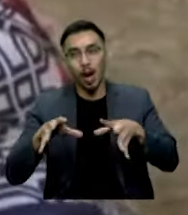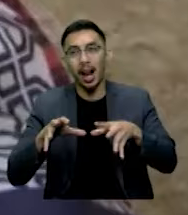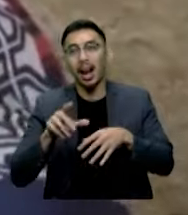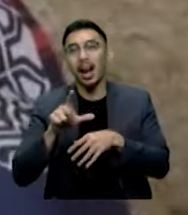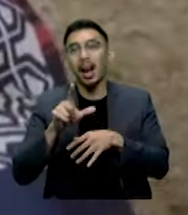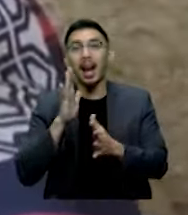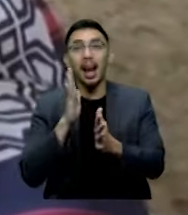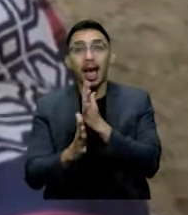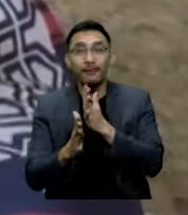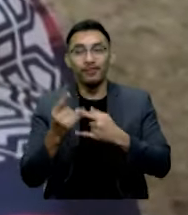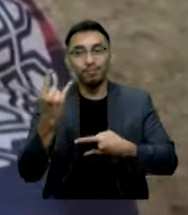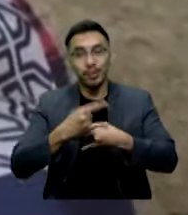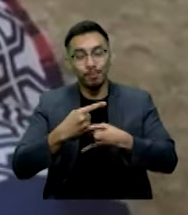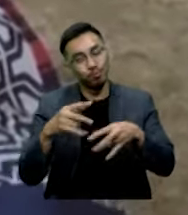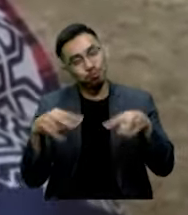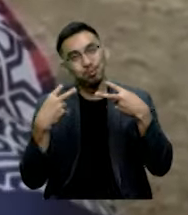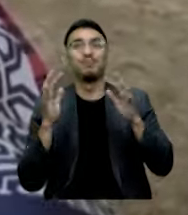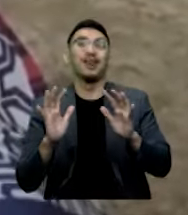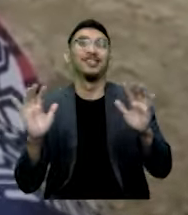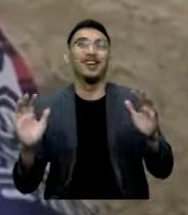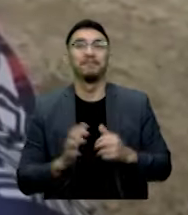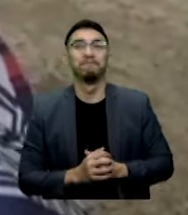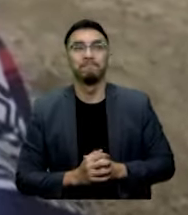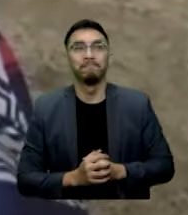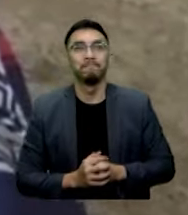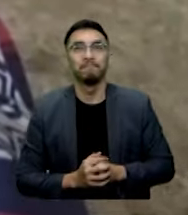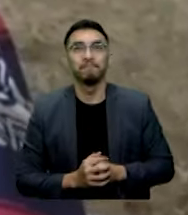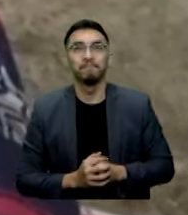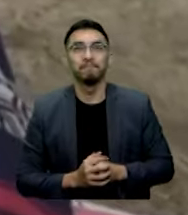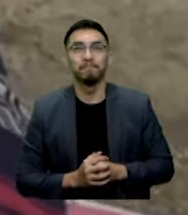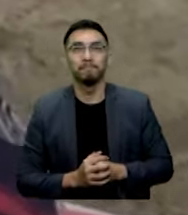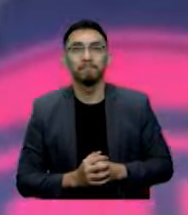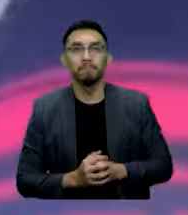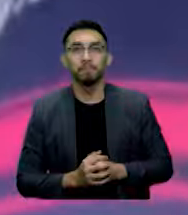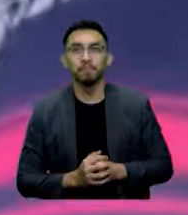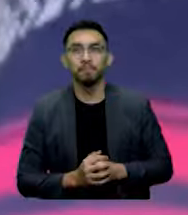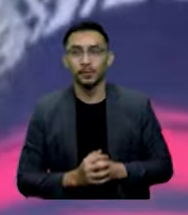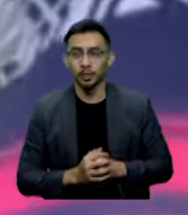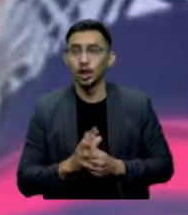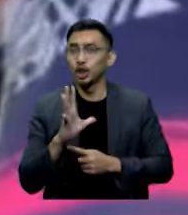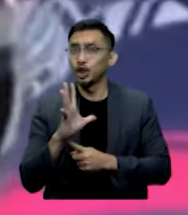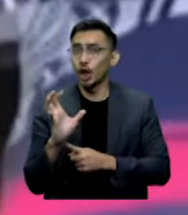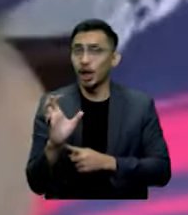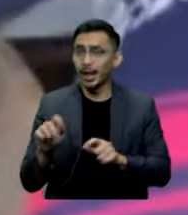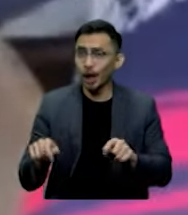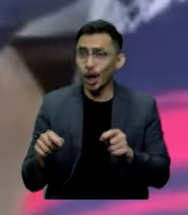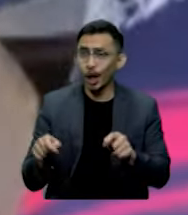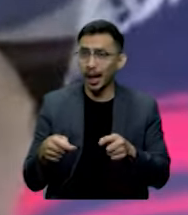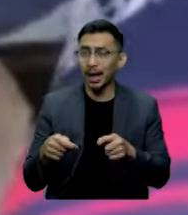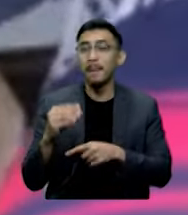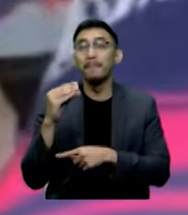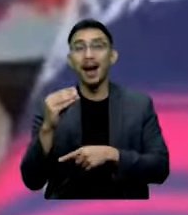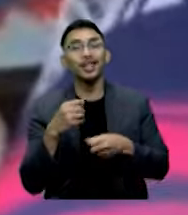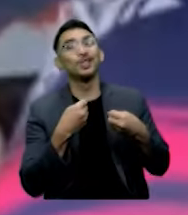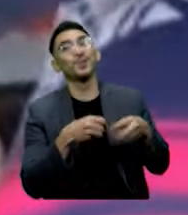hari sepulang berjualan, Herlina menggoreng kerupuk untuk dijual esok hari. Sejumlah pelanggan mengaku kerupuk yang dijual Herlina memiliki